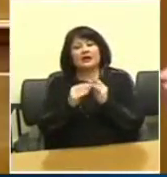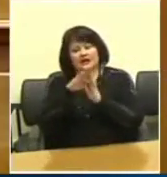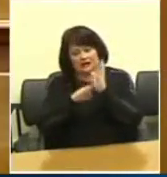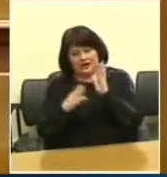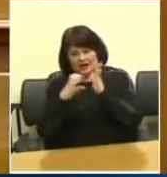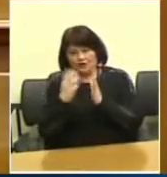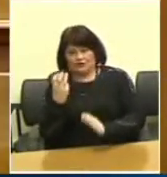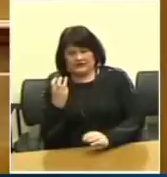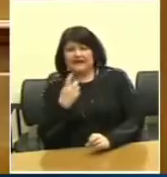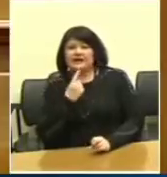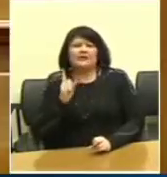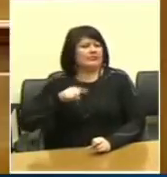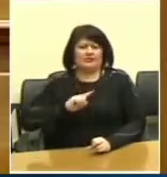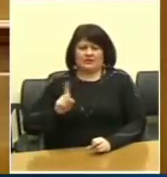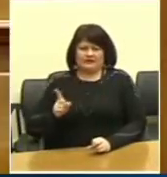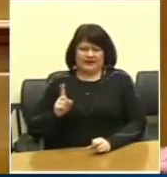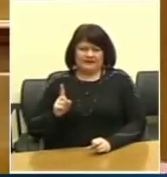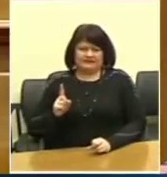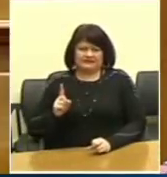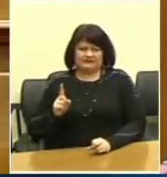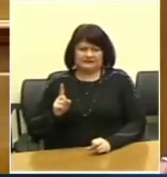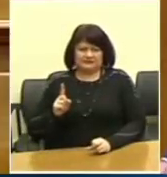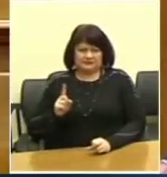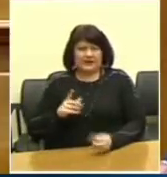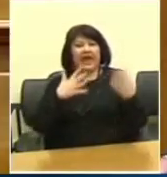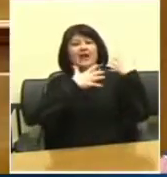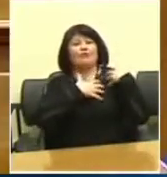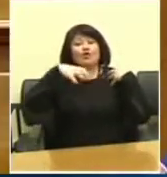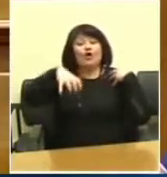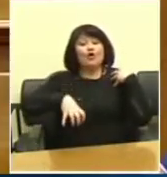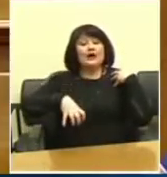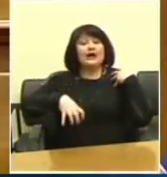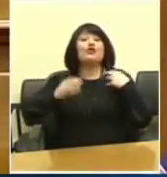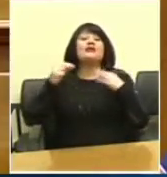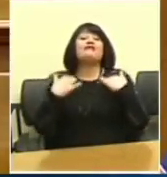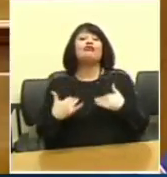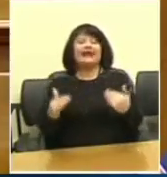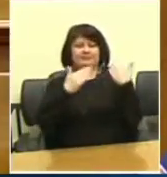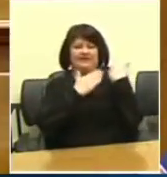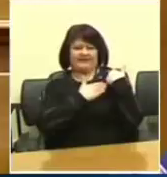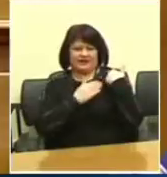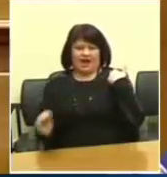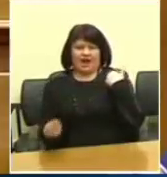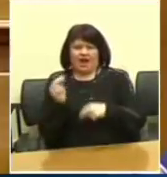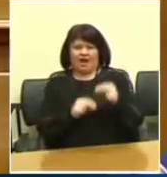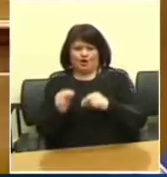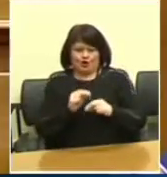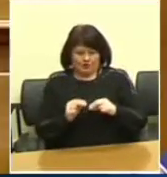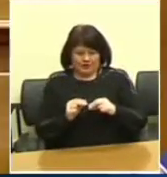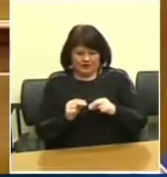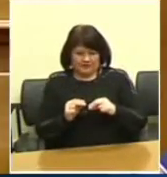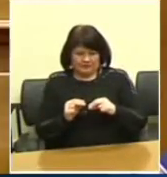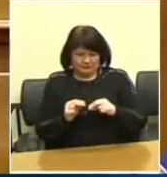δεν παραβιάζεται. Αρμόδιο όργανο για την εκλογή εξακολουθεί να είναι η Βουλή, ενώ η προσφυγή στη λαϊκή